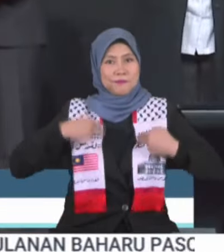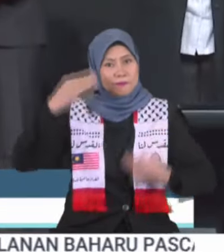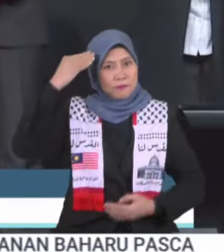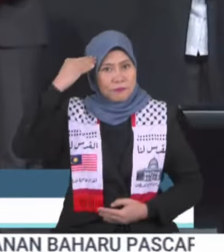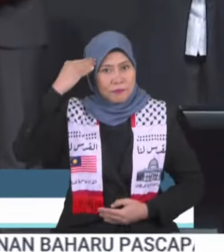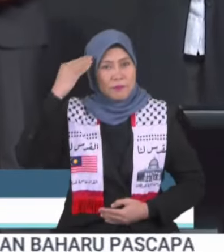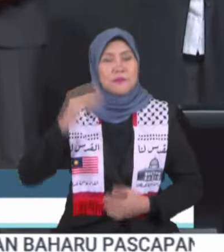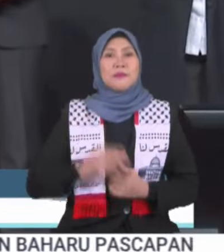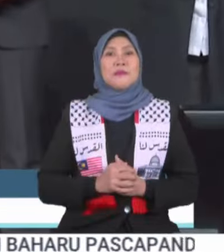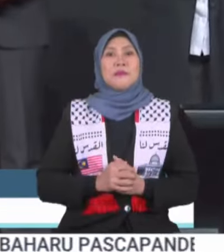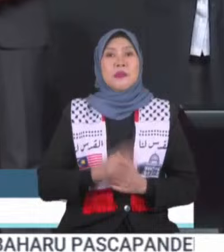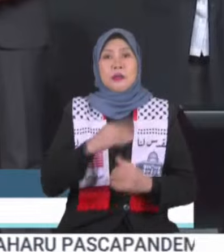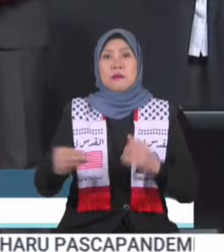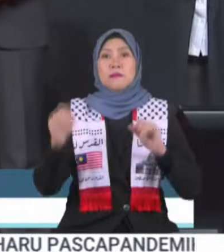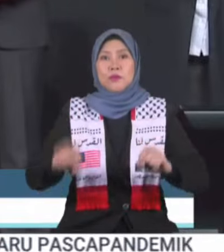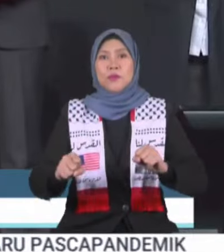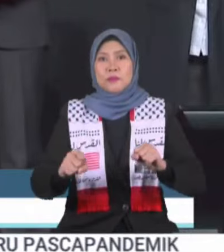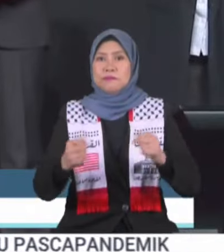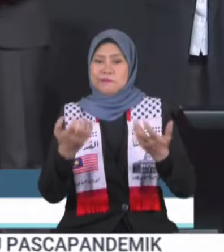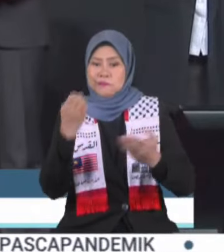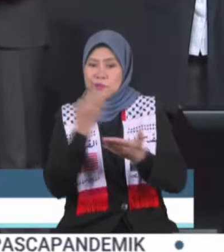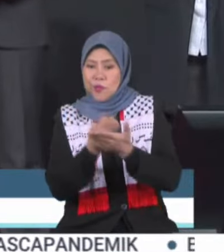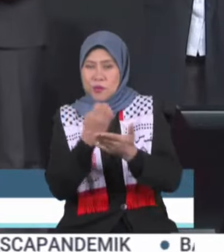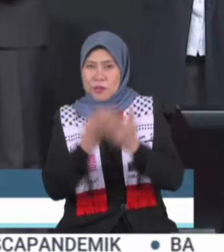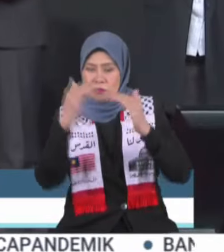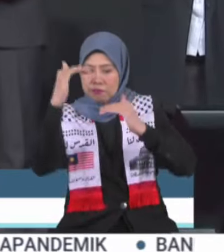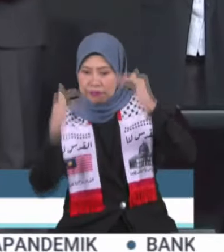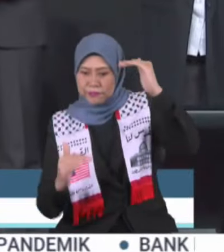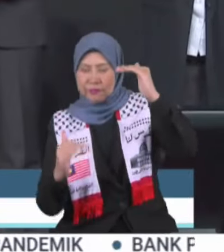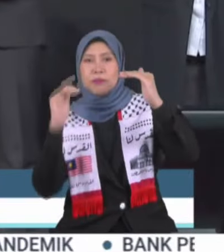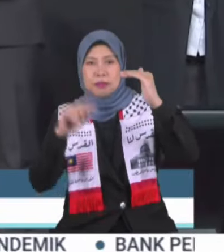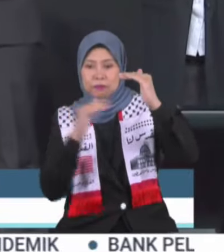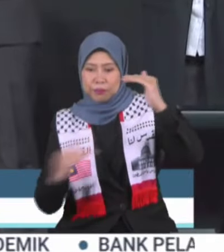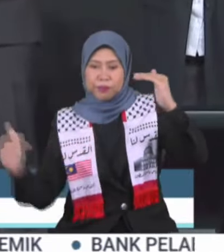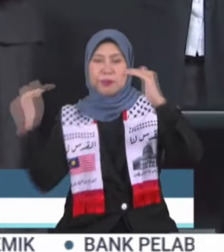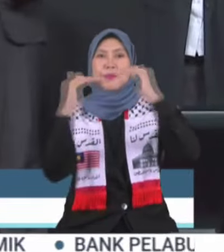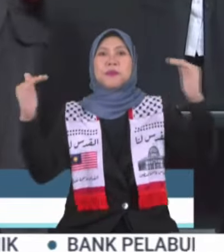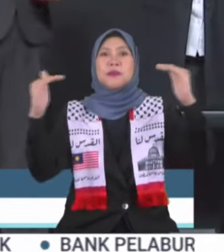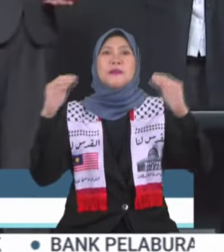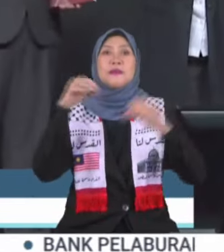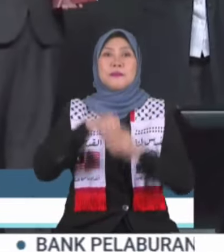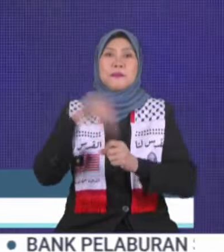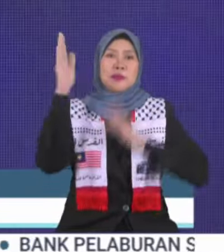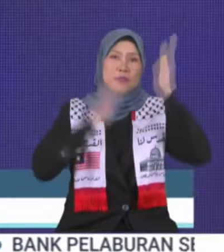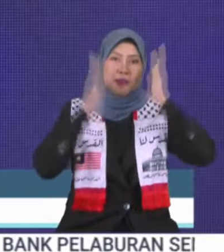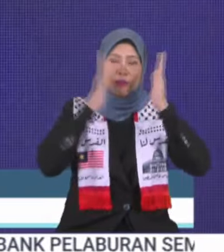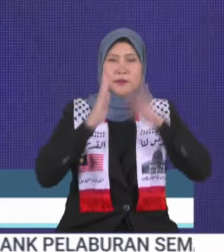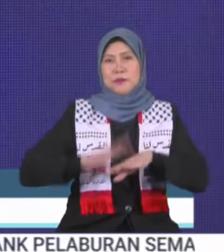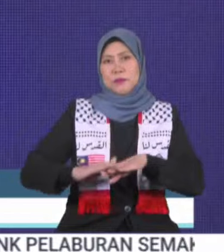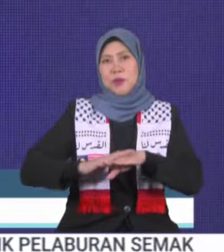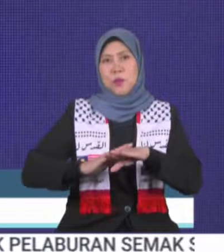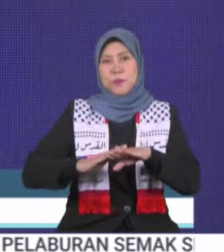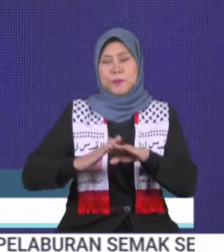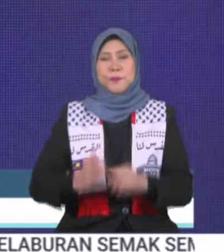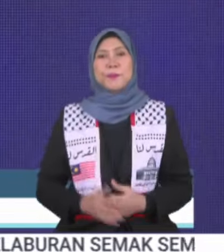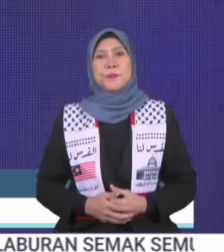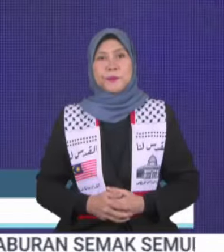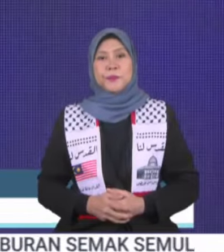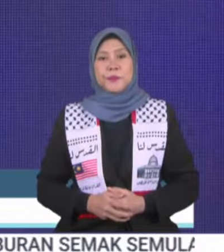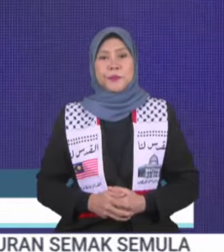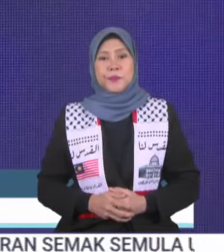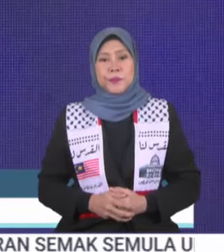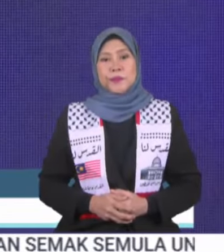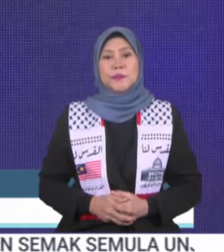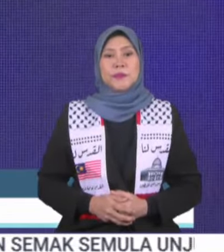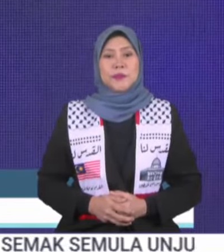Putera, sekaligus merapatkan jurang ekonomi antara kaum di Malaysia. Dasar Bumi Putera di